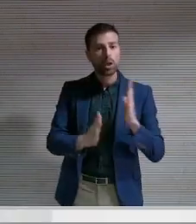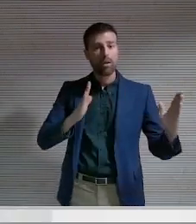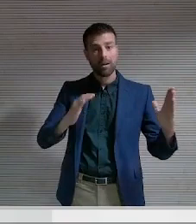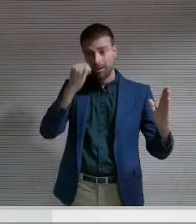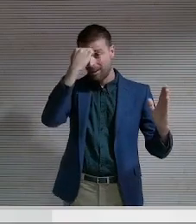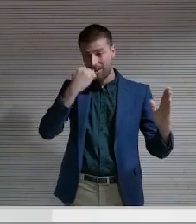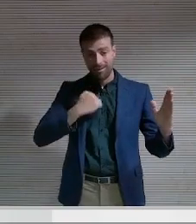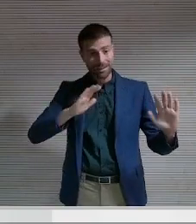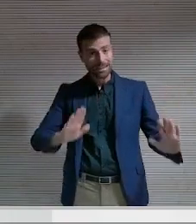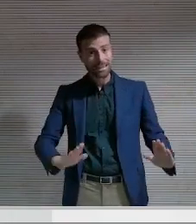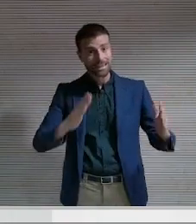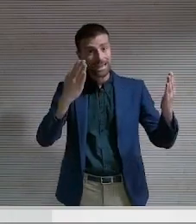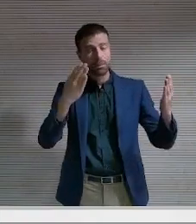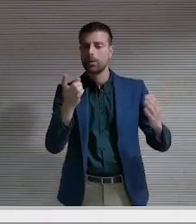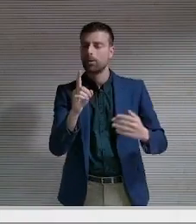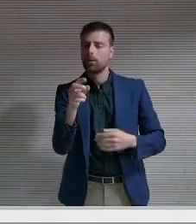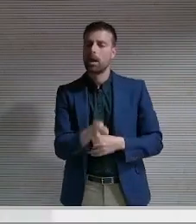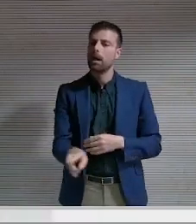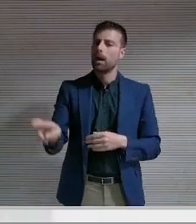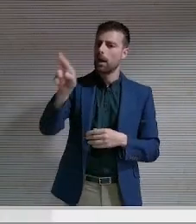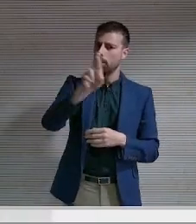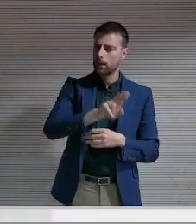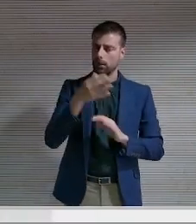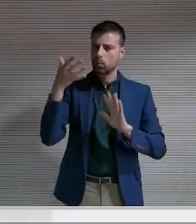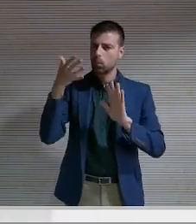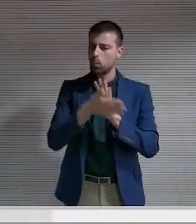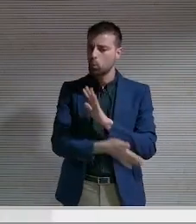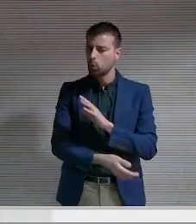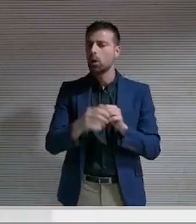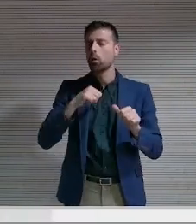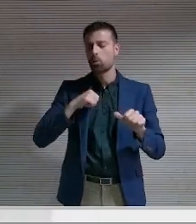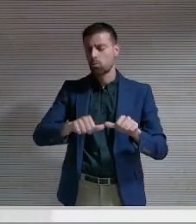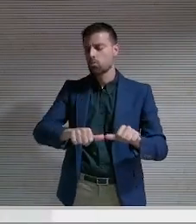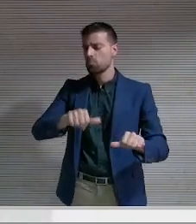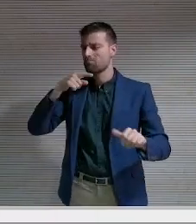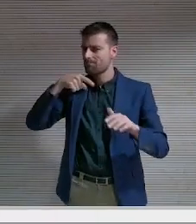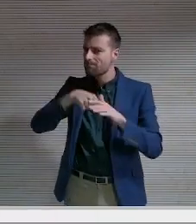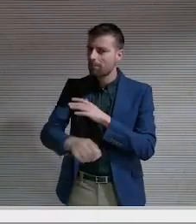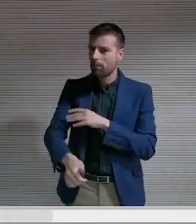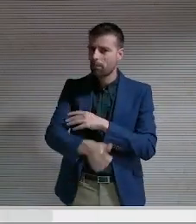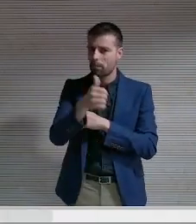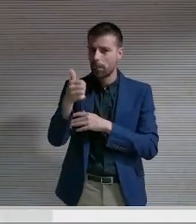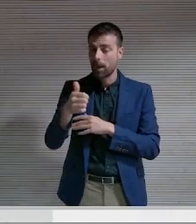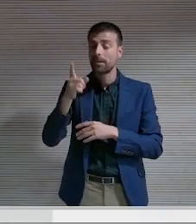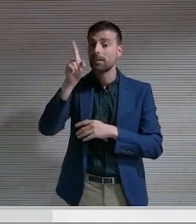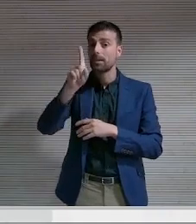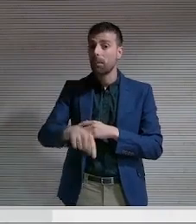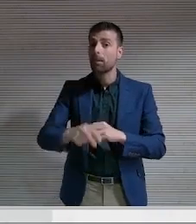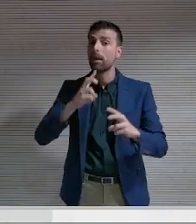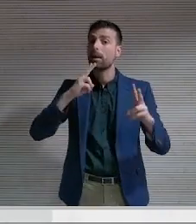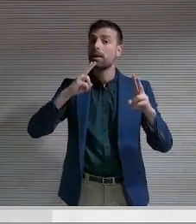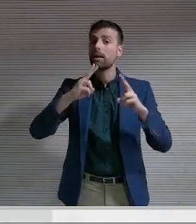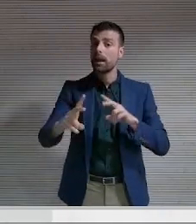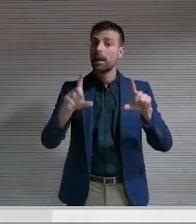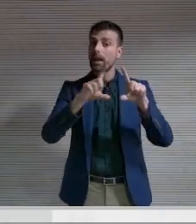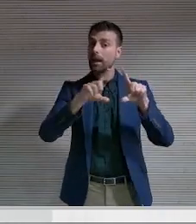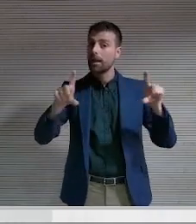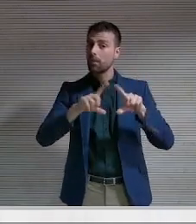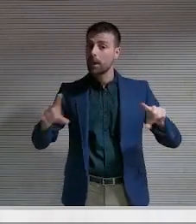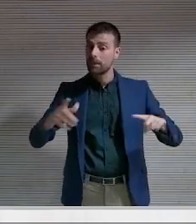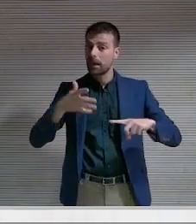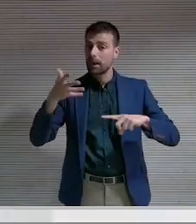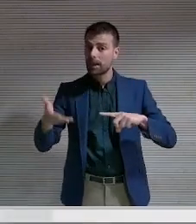sinó, torno a insistir, en corrents més de fons. I en aquest sentit, destacar com la indústria ha estat també